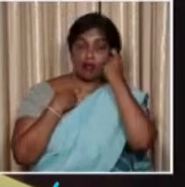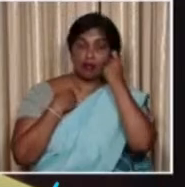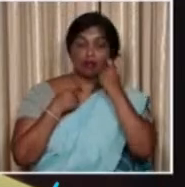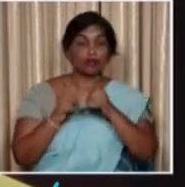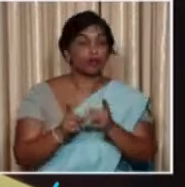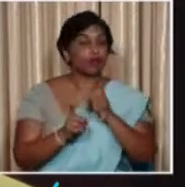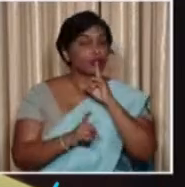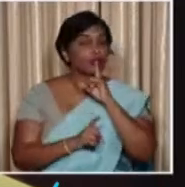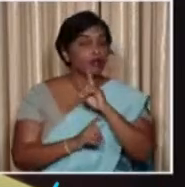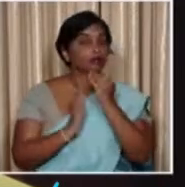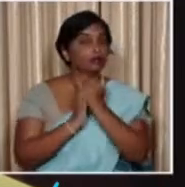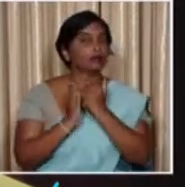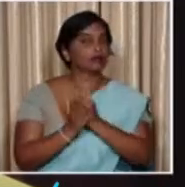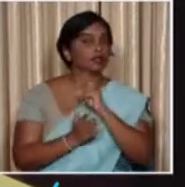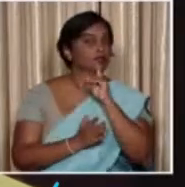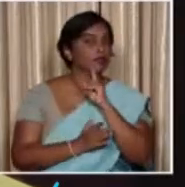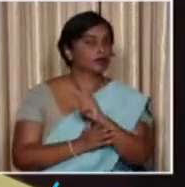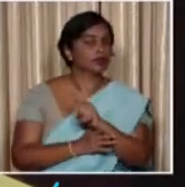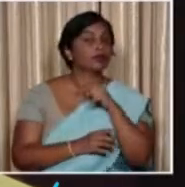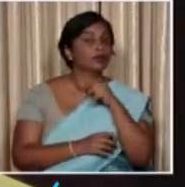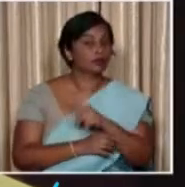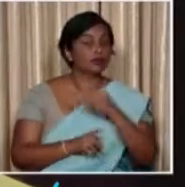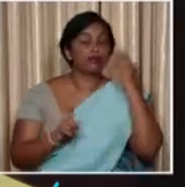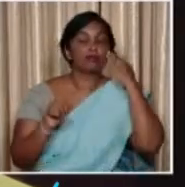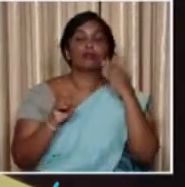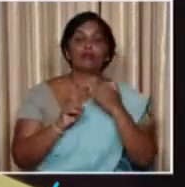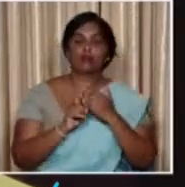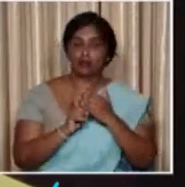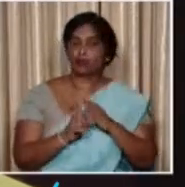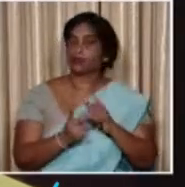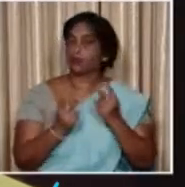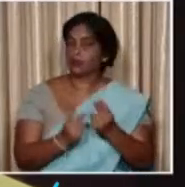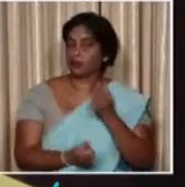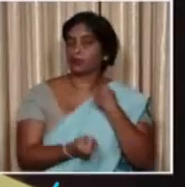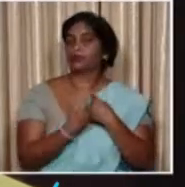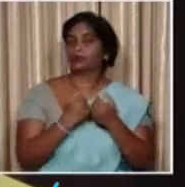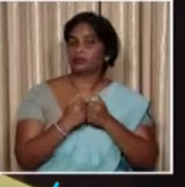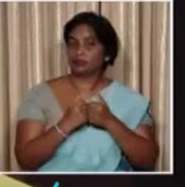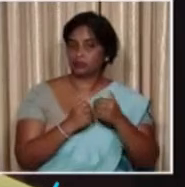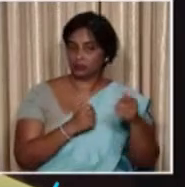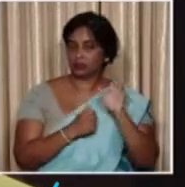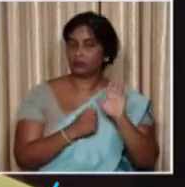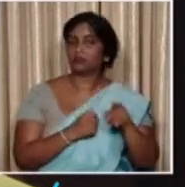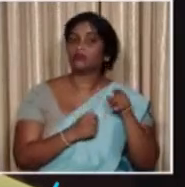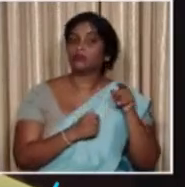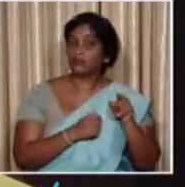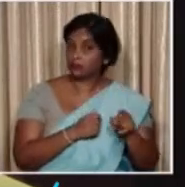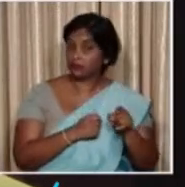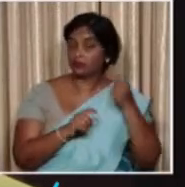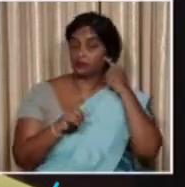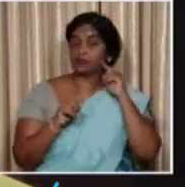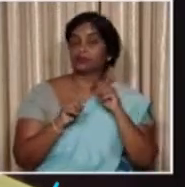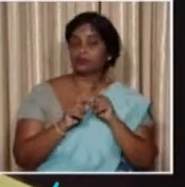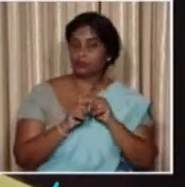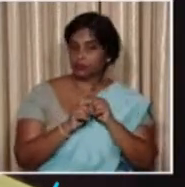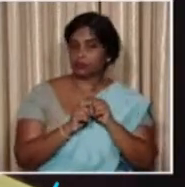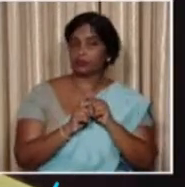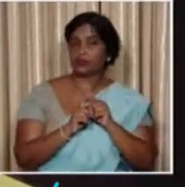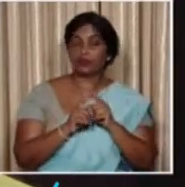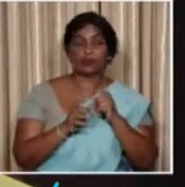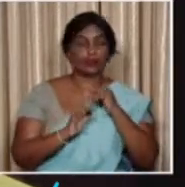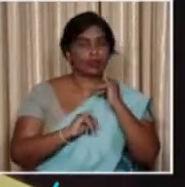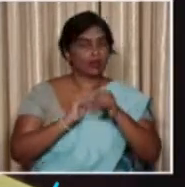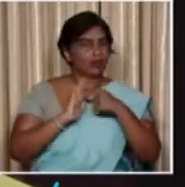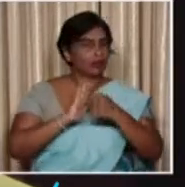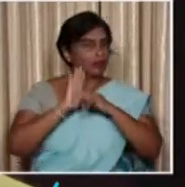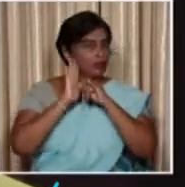දෙන කරුණු කාරණා ඉදිරිපත් කරේ මේක පිළිබඳව වහාම පරීක්ෂණයක් පවත්වන්නට ඕන මේක පිළිබඳව මේක